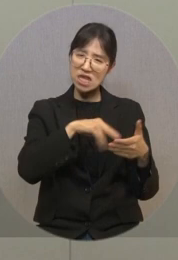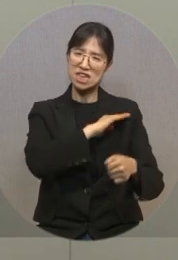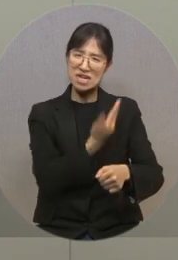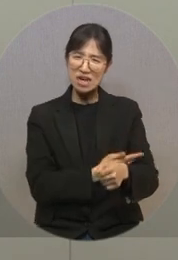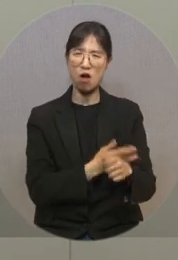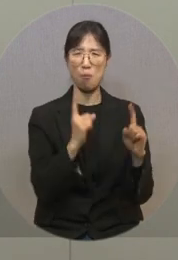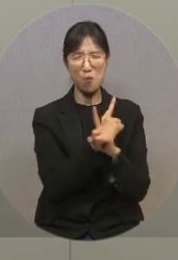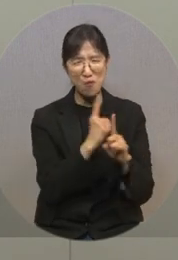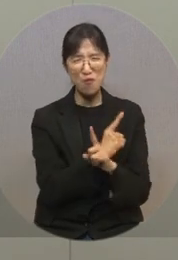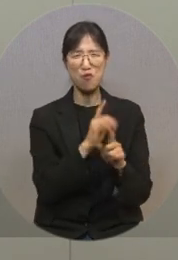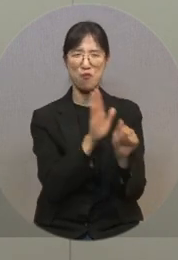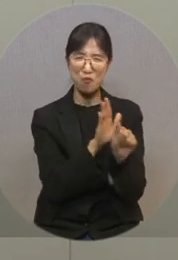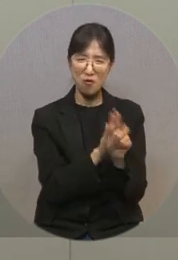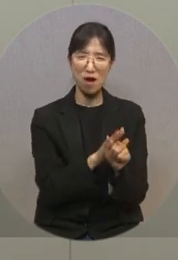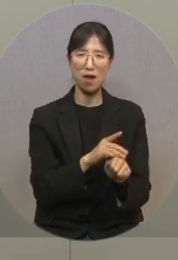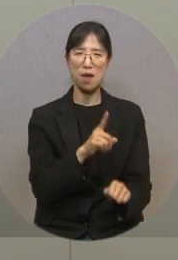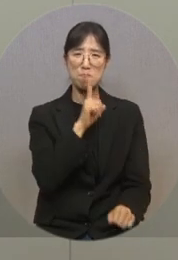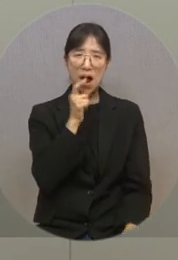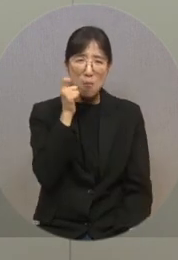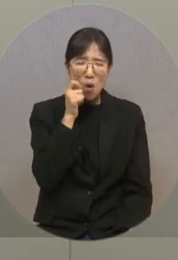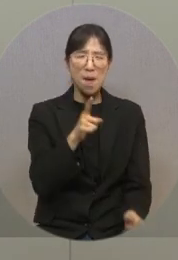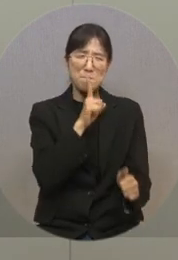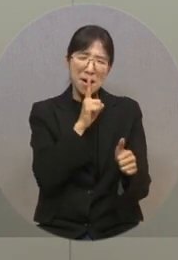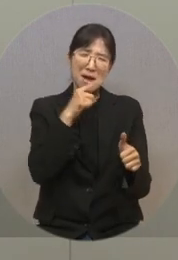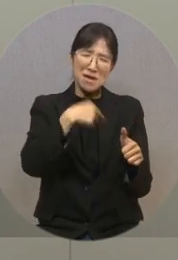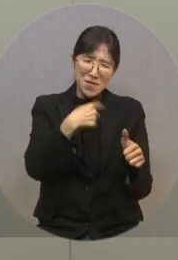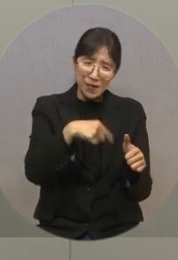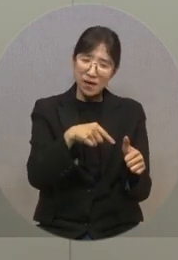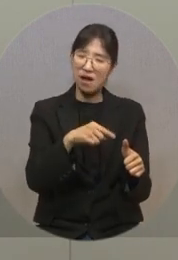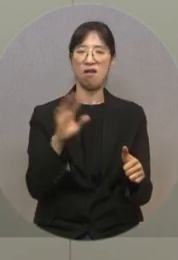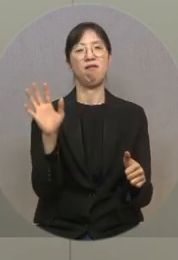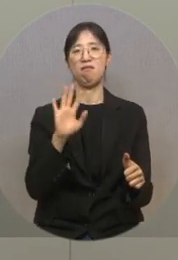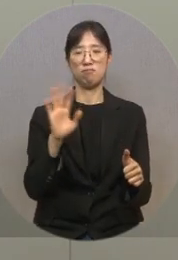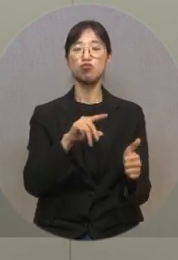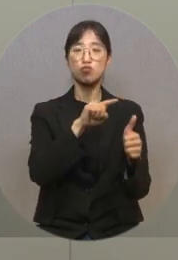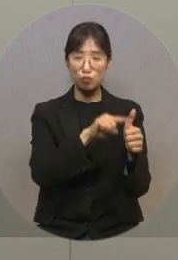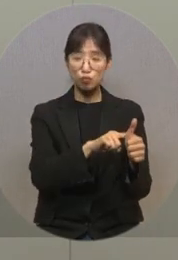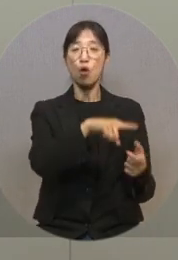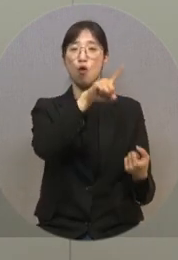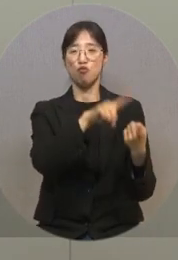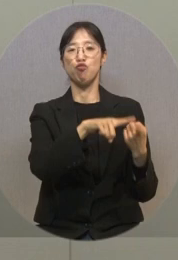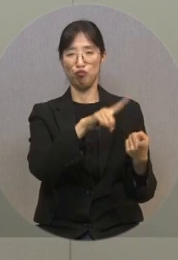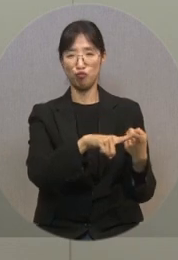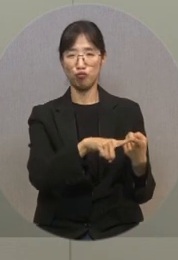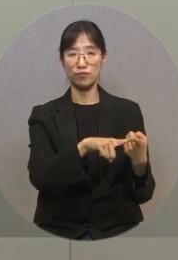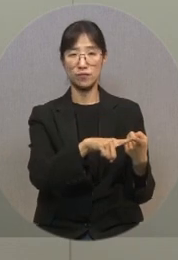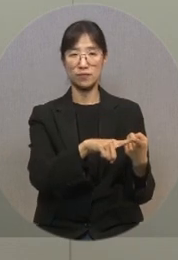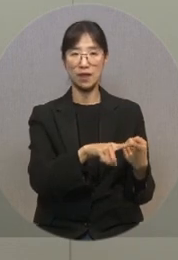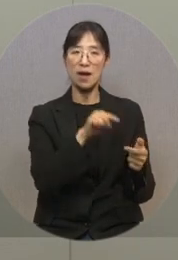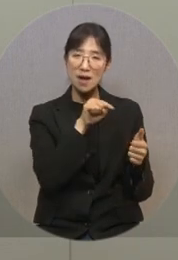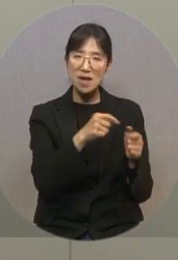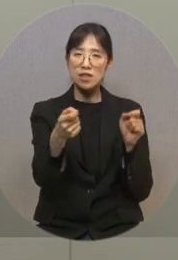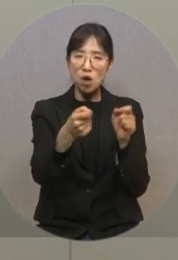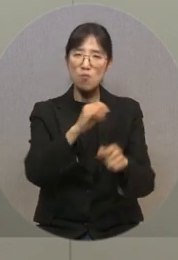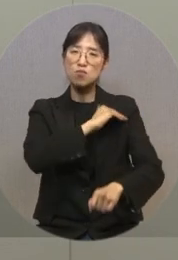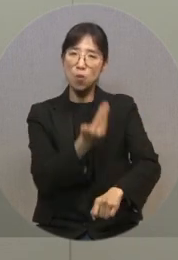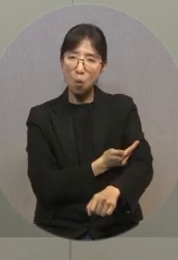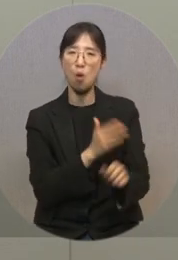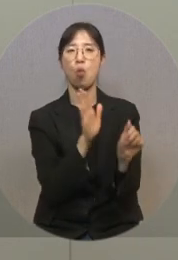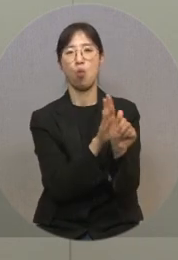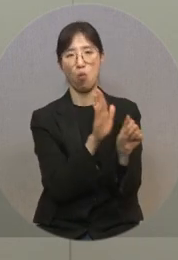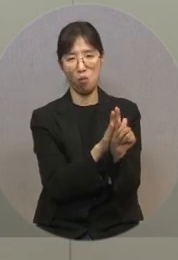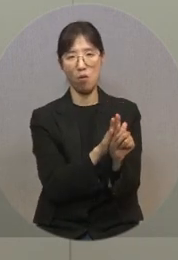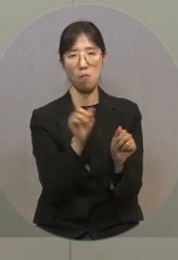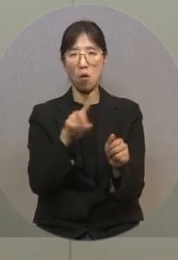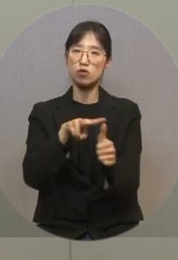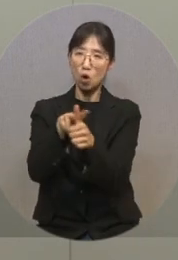향상을 시킨다던가 뭐 말을 못하시는 분 말을 하게끔 하던가 그런 게 아니라 경사분들은 그대로 계시고 그분들의 접근권을 확보하는